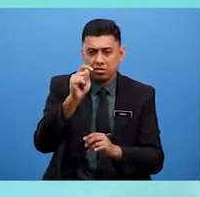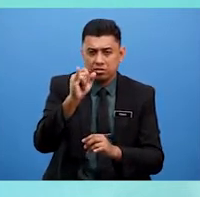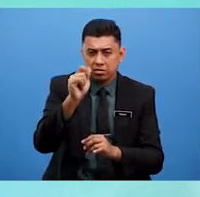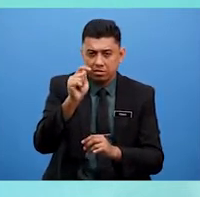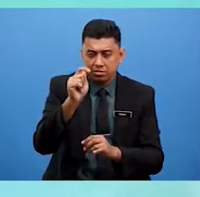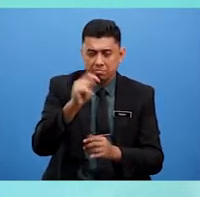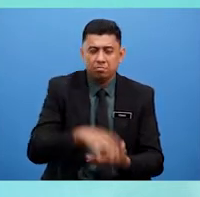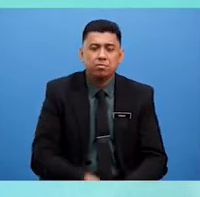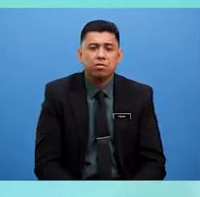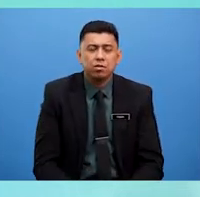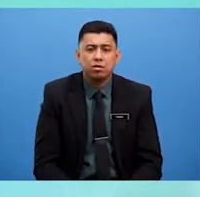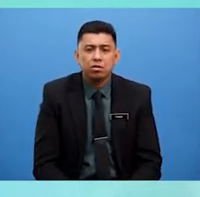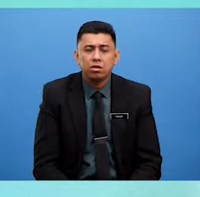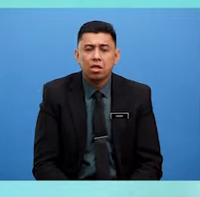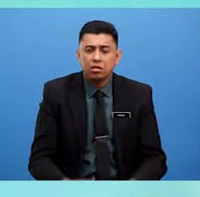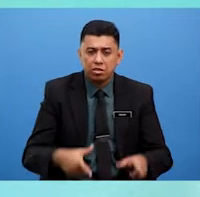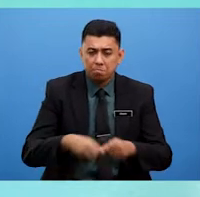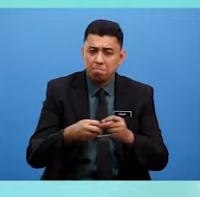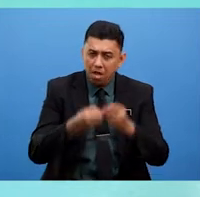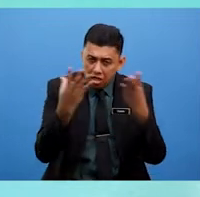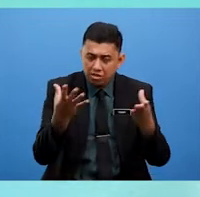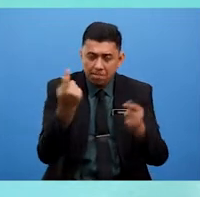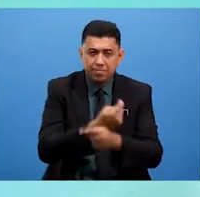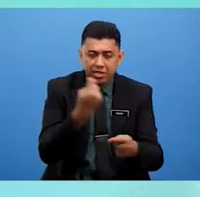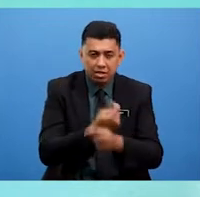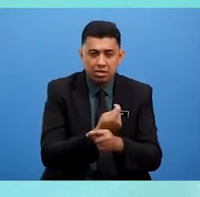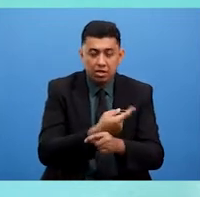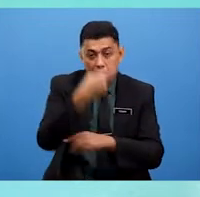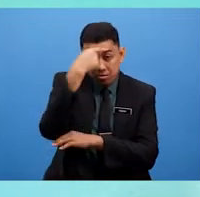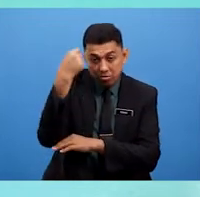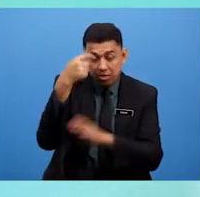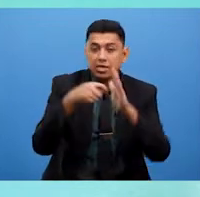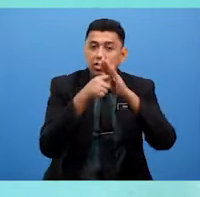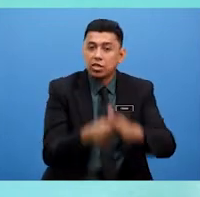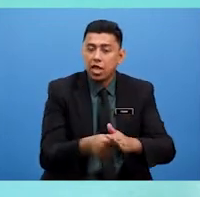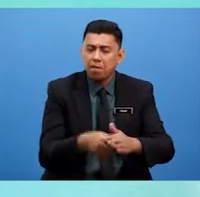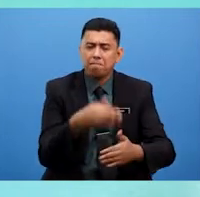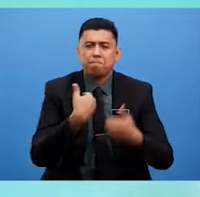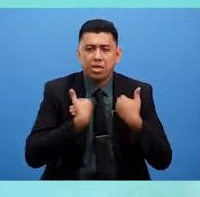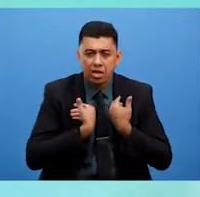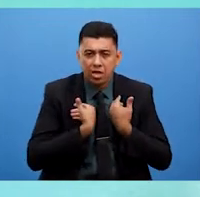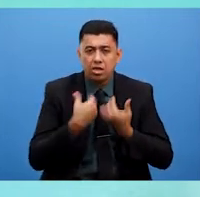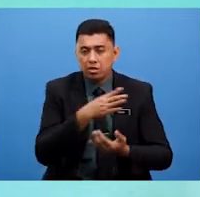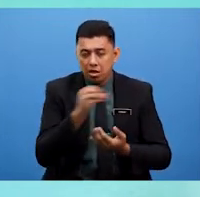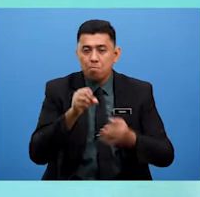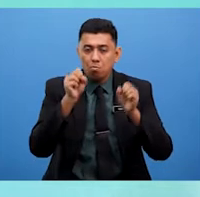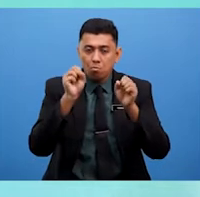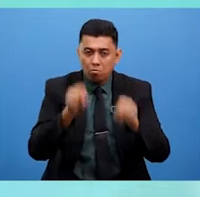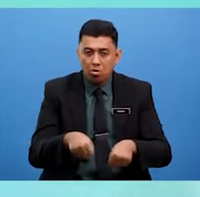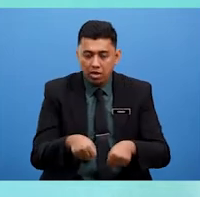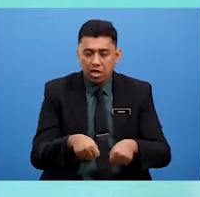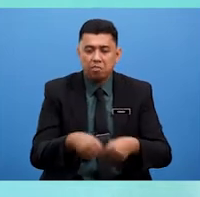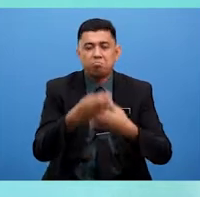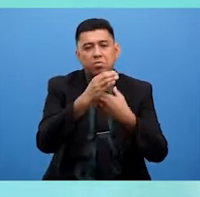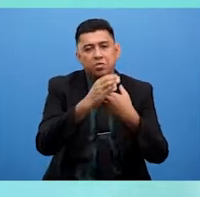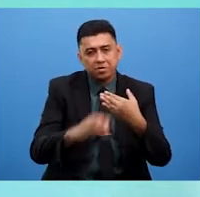mendadak. Atau terlalu banyak pertandingan menyebabkan tekanan dan kelesuan serta boleh mengundang